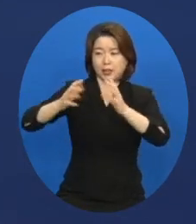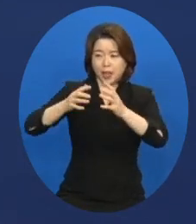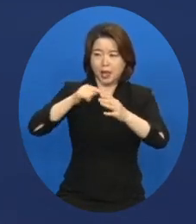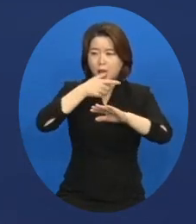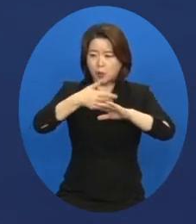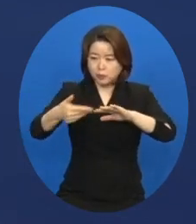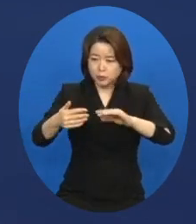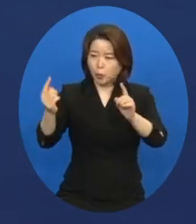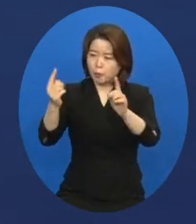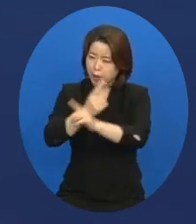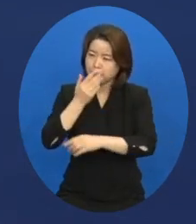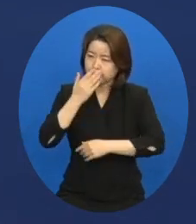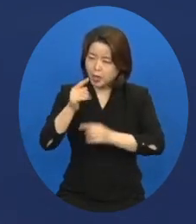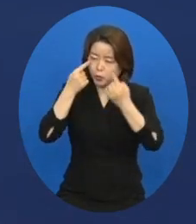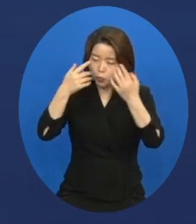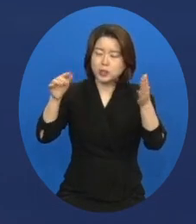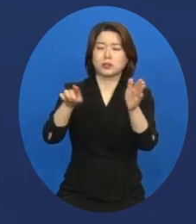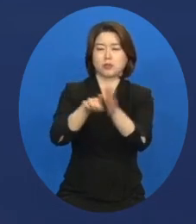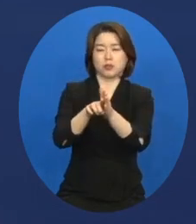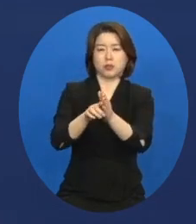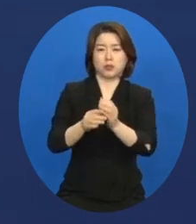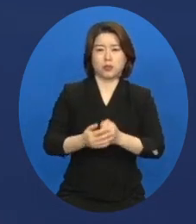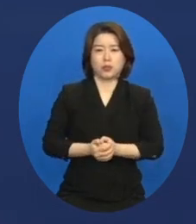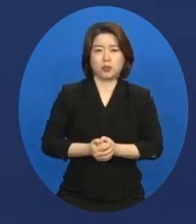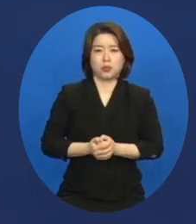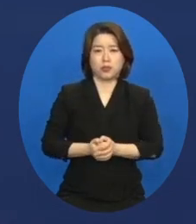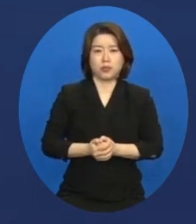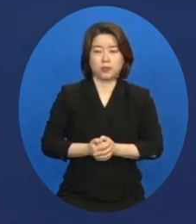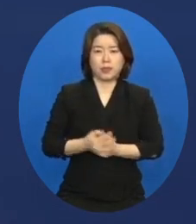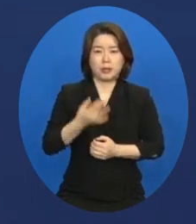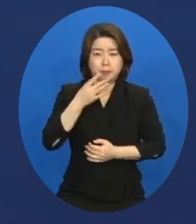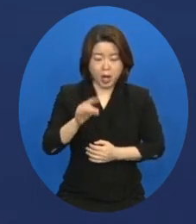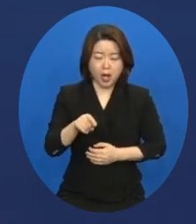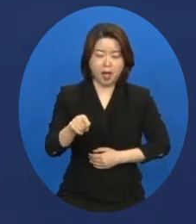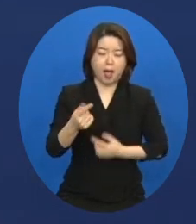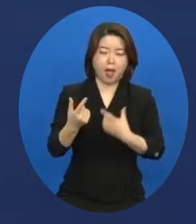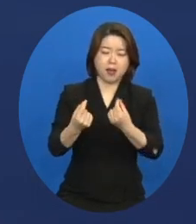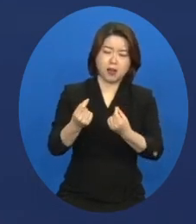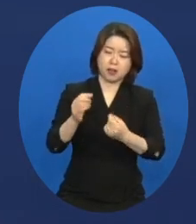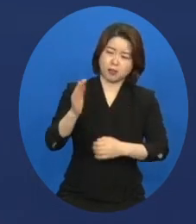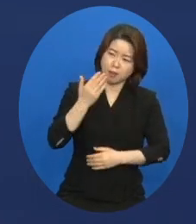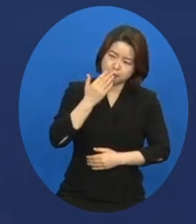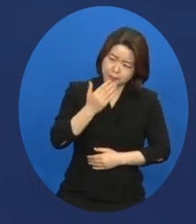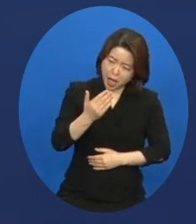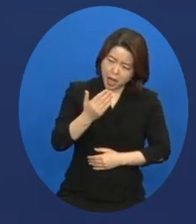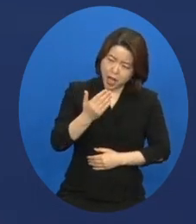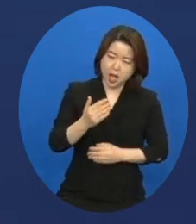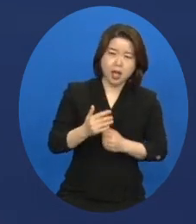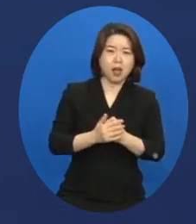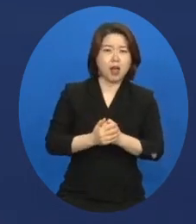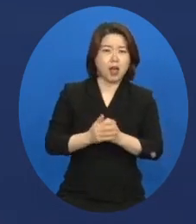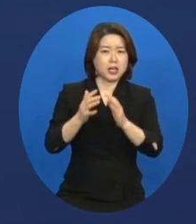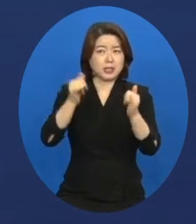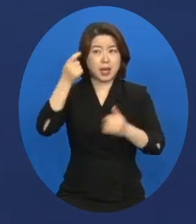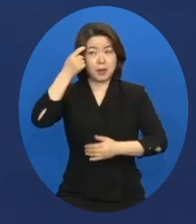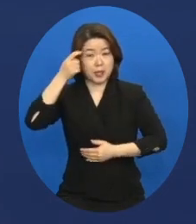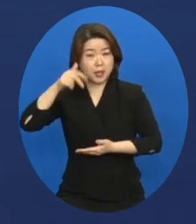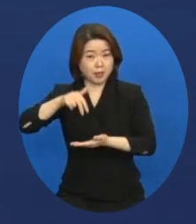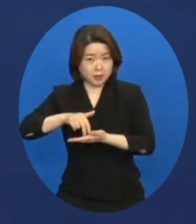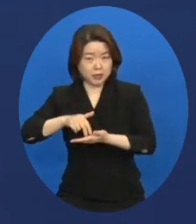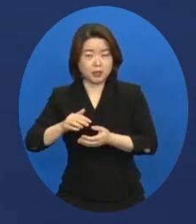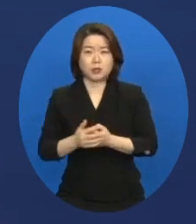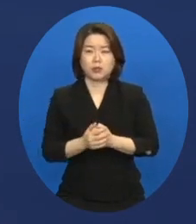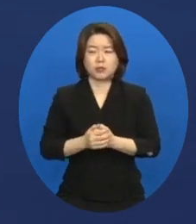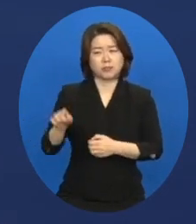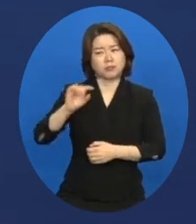바뀐다고 확신합니다. 물론 그렇게 될 수 있을까? 사람의 생각으로는